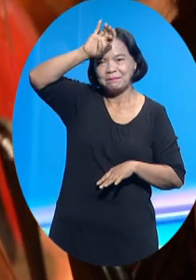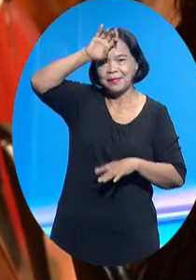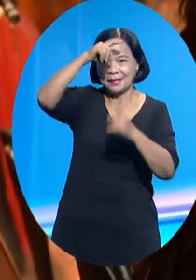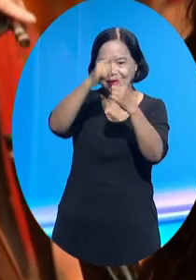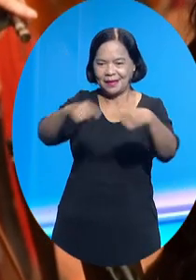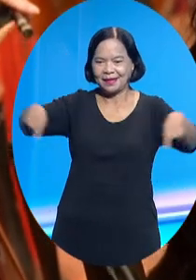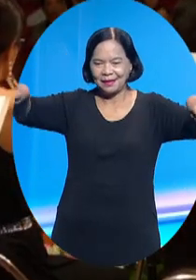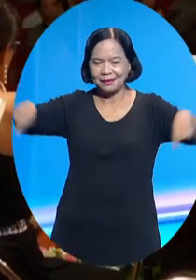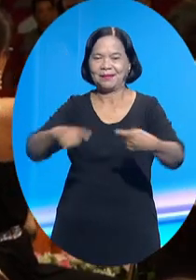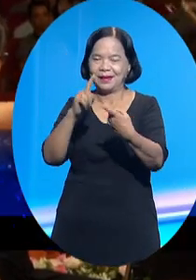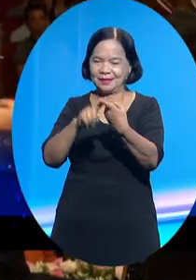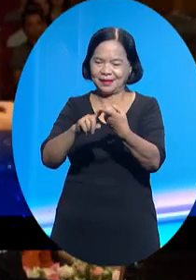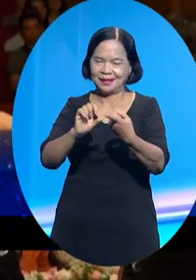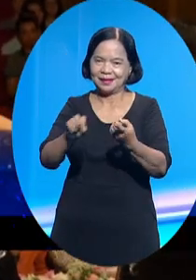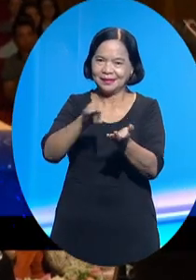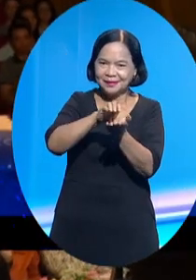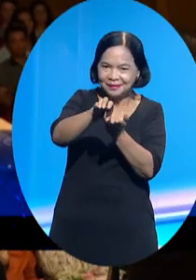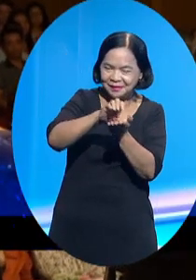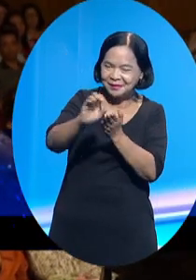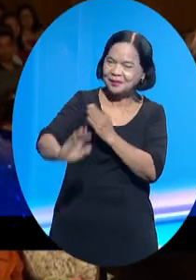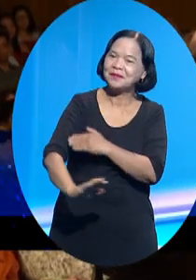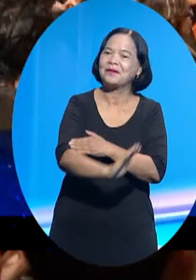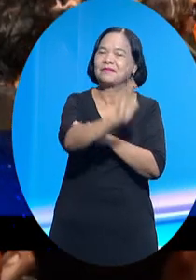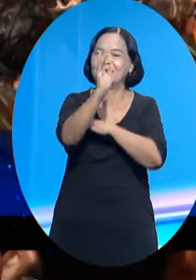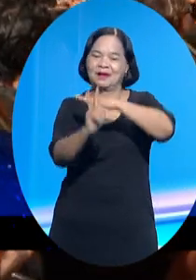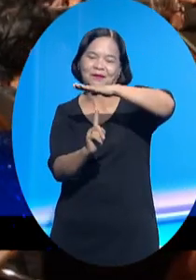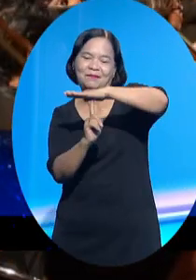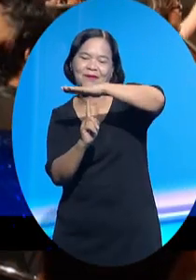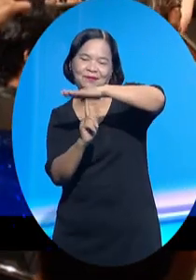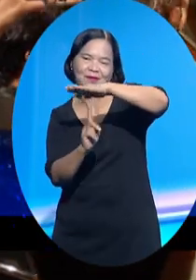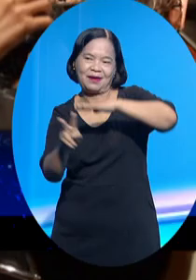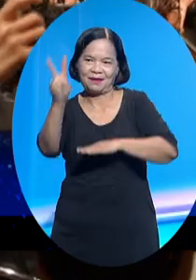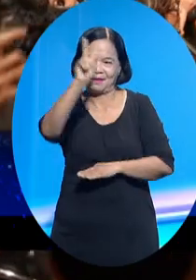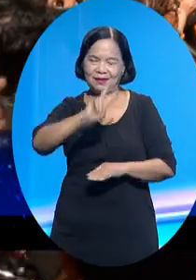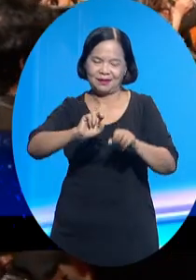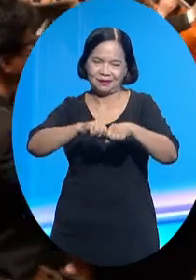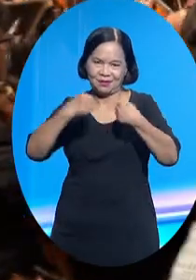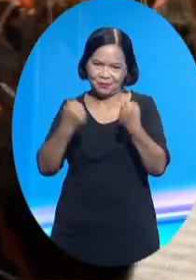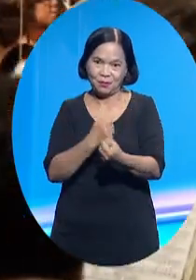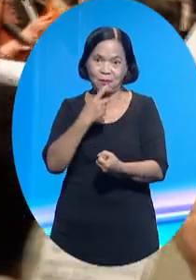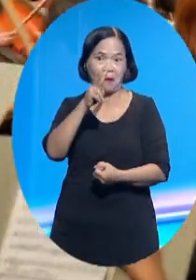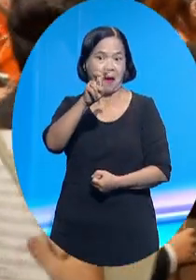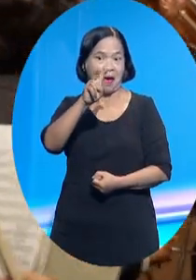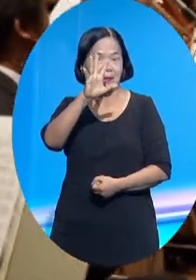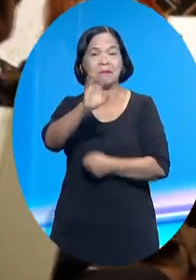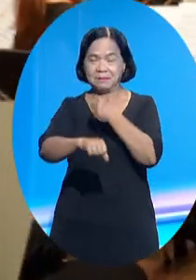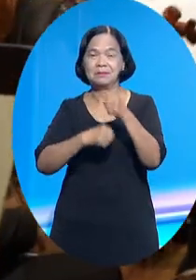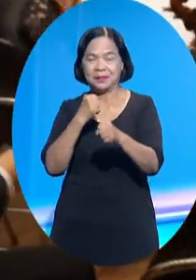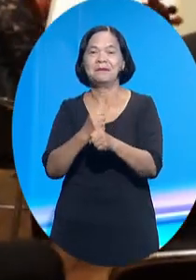của các em sinh viên, đồng thời cống hiến cho sự phát triển của văn hóa nước nhà. Được tổ chức thường niên trong suốt 25 năm qua,